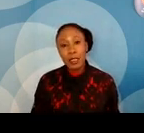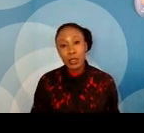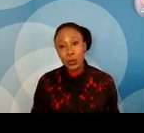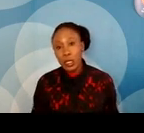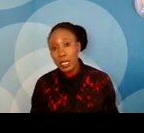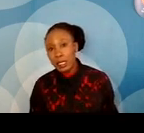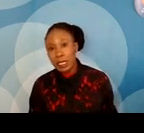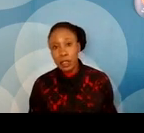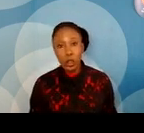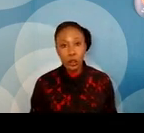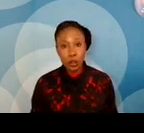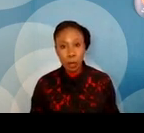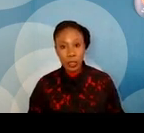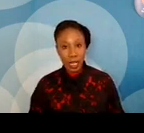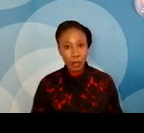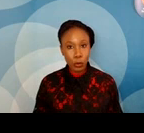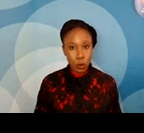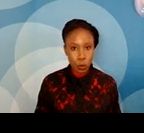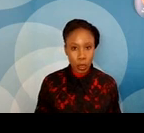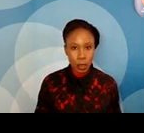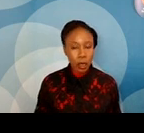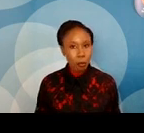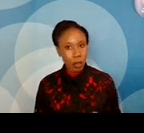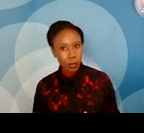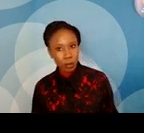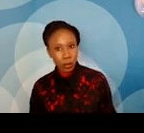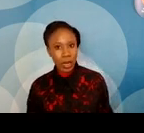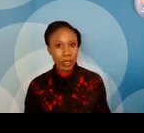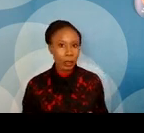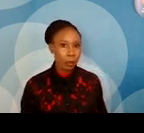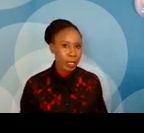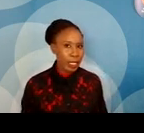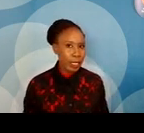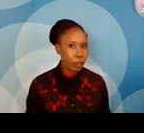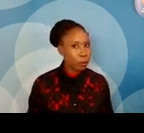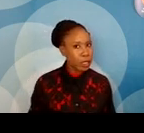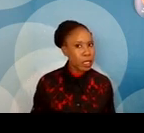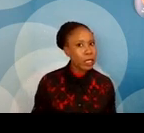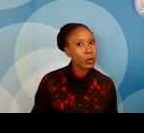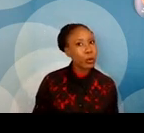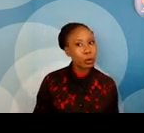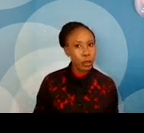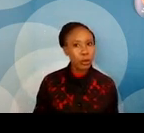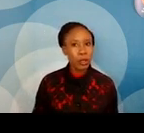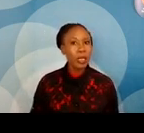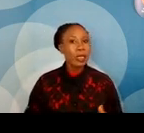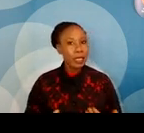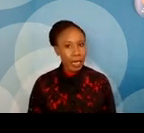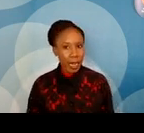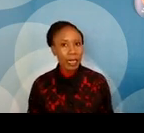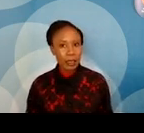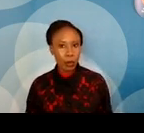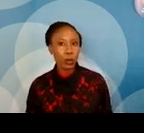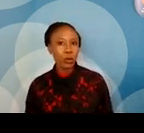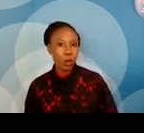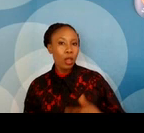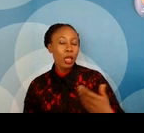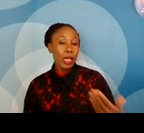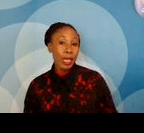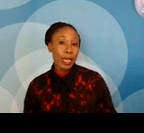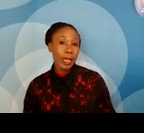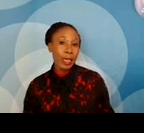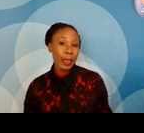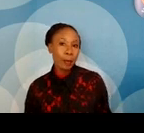hjälpa de äldre att få till sig kunskap direkt från skolan. Men framförallt att det blir ett ömsesidigt utbyte där äldre